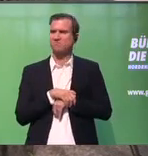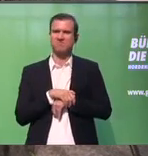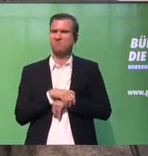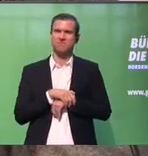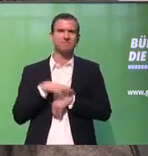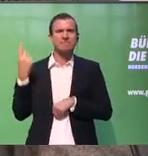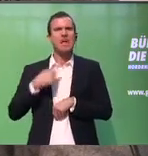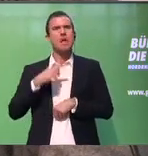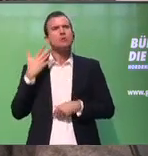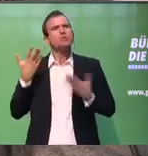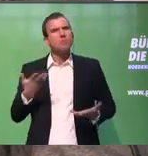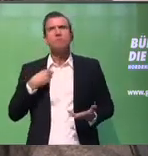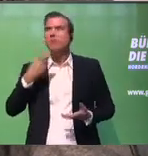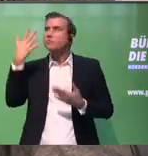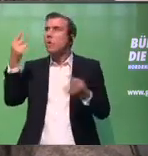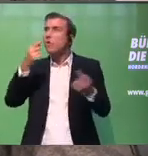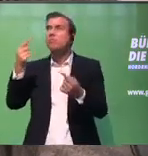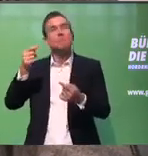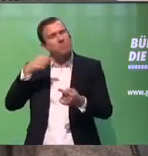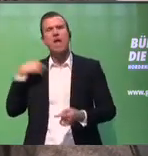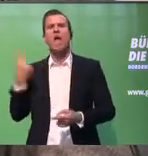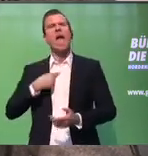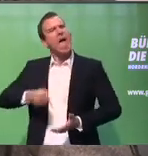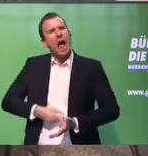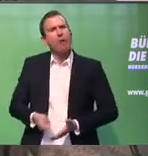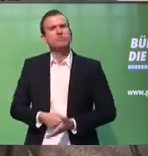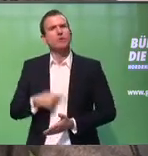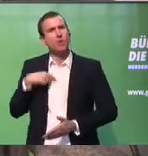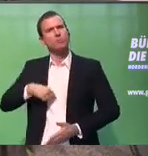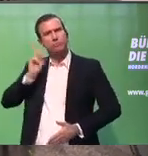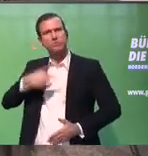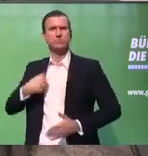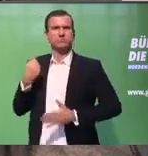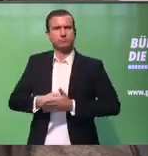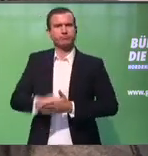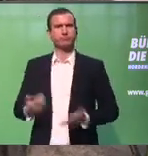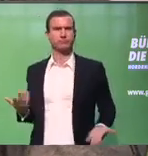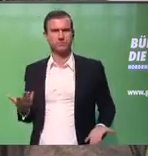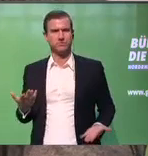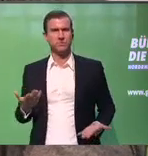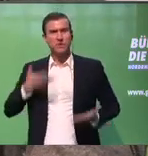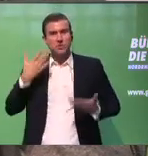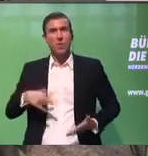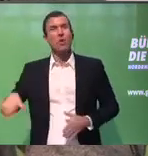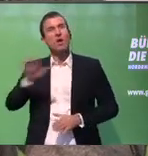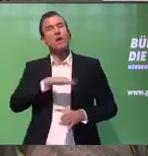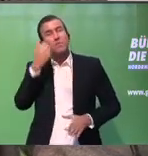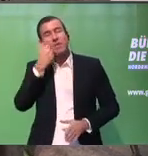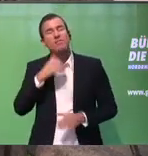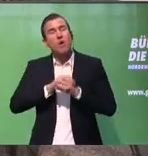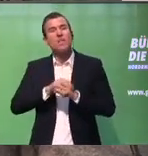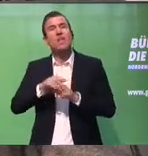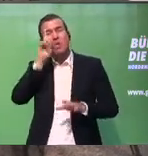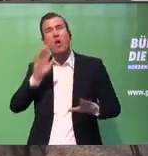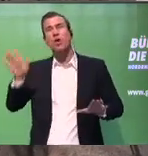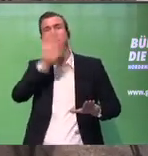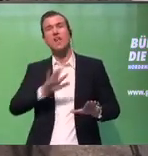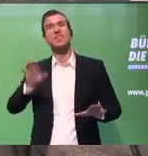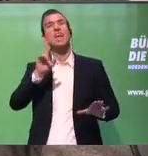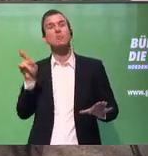diese Lage als Herausforderung sehen und auch angehen. Denn, liebe Freundinnen und Freunde, diese Republik wird in